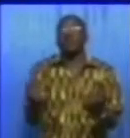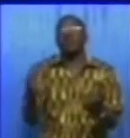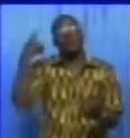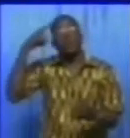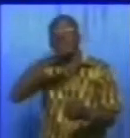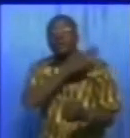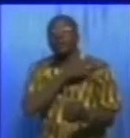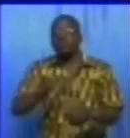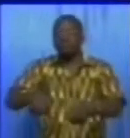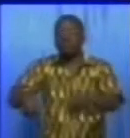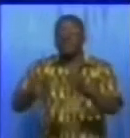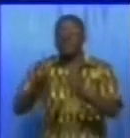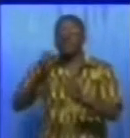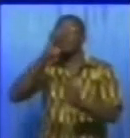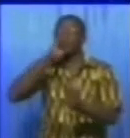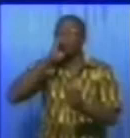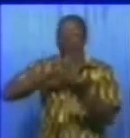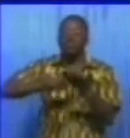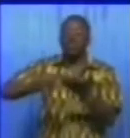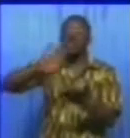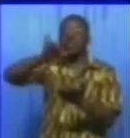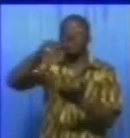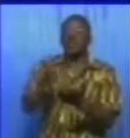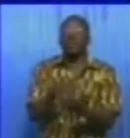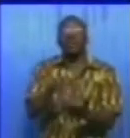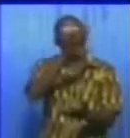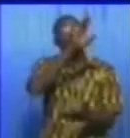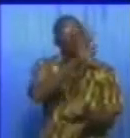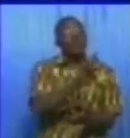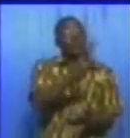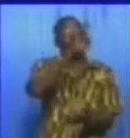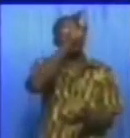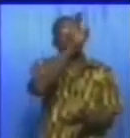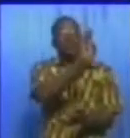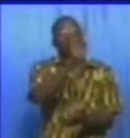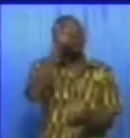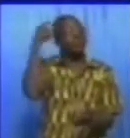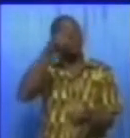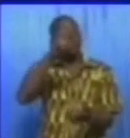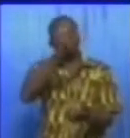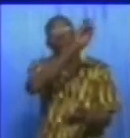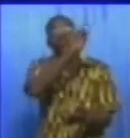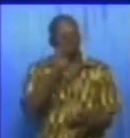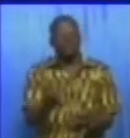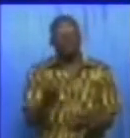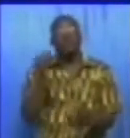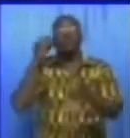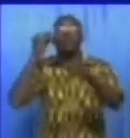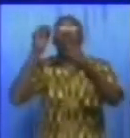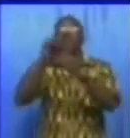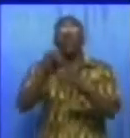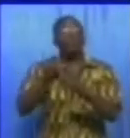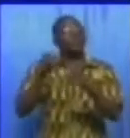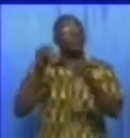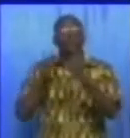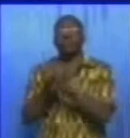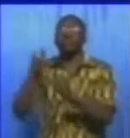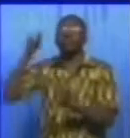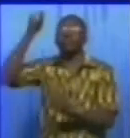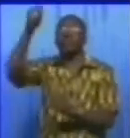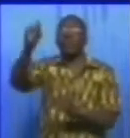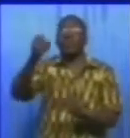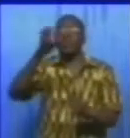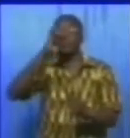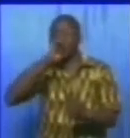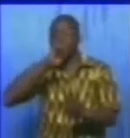d'accès à l'eau potable de la région du centre est d'environ 67%, un chiffre qui est loin de l'objectif que le programme national